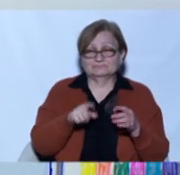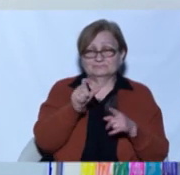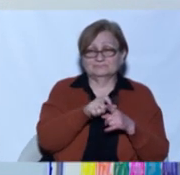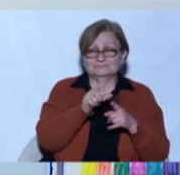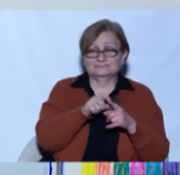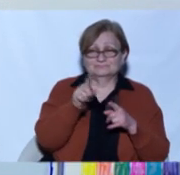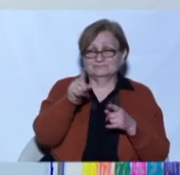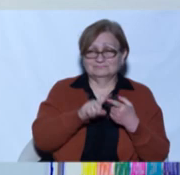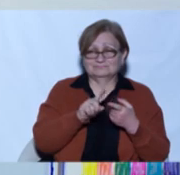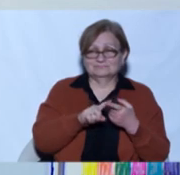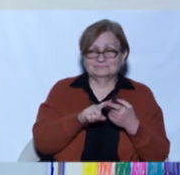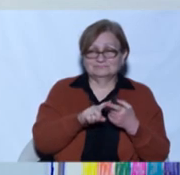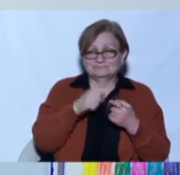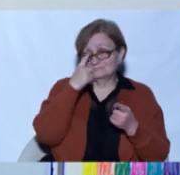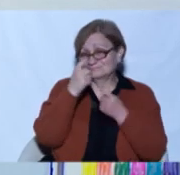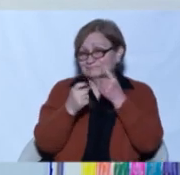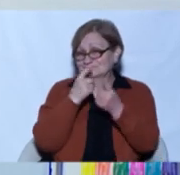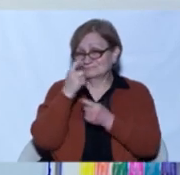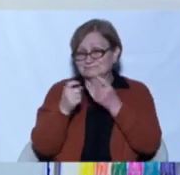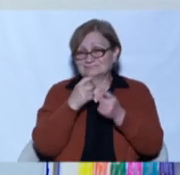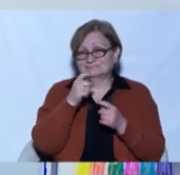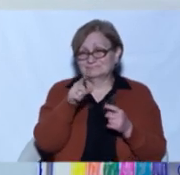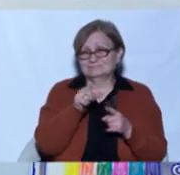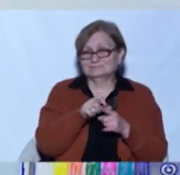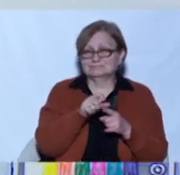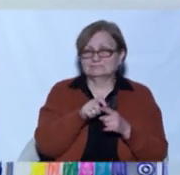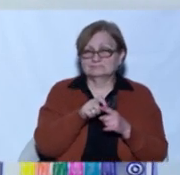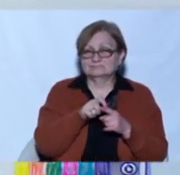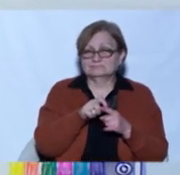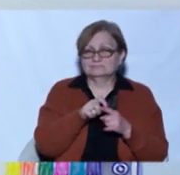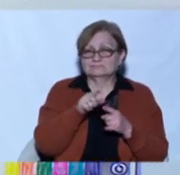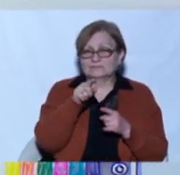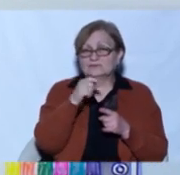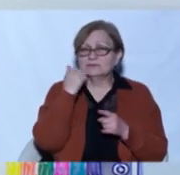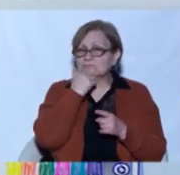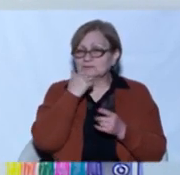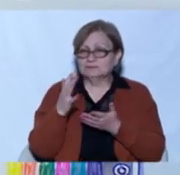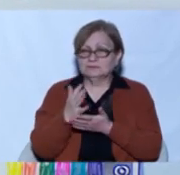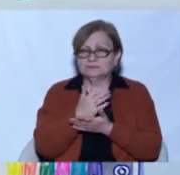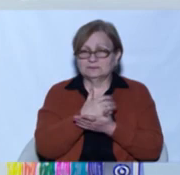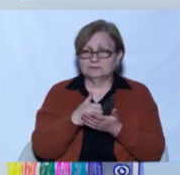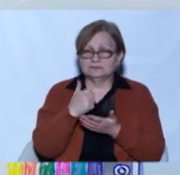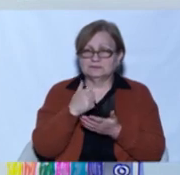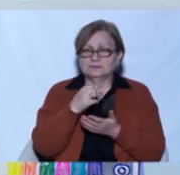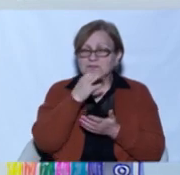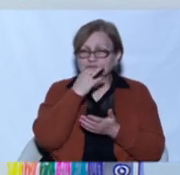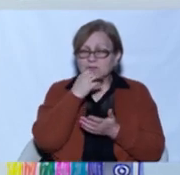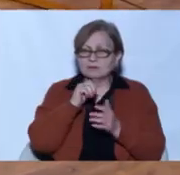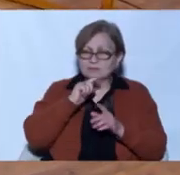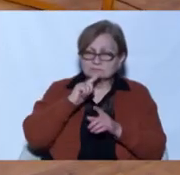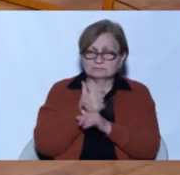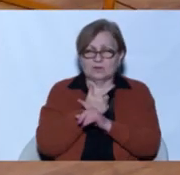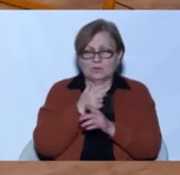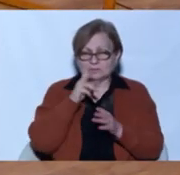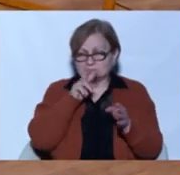მაჩვენებელთან დაკავშირებით, მანიშნებელთან დაკავშირებით მასალას შეაგროვებთ, შემდეგ კარგად გადაიკითხეთ ეს